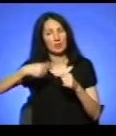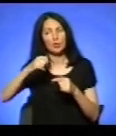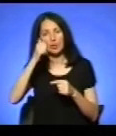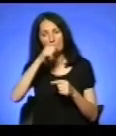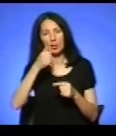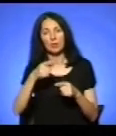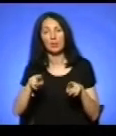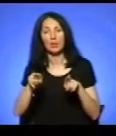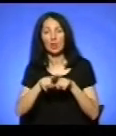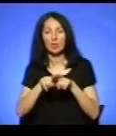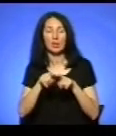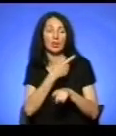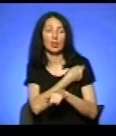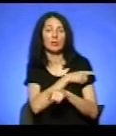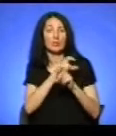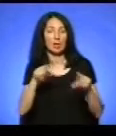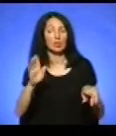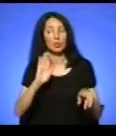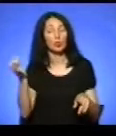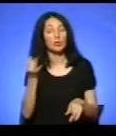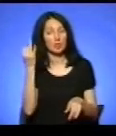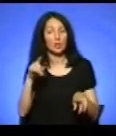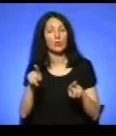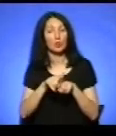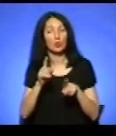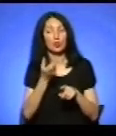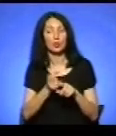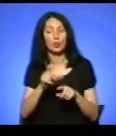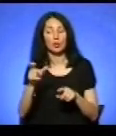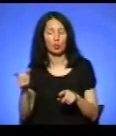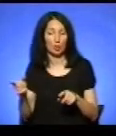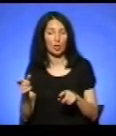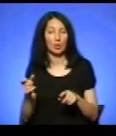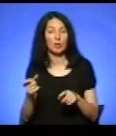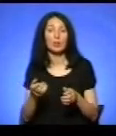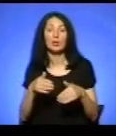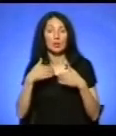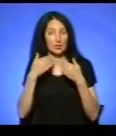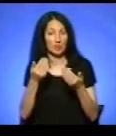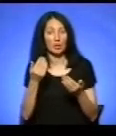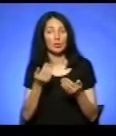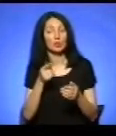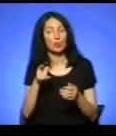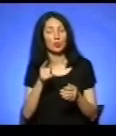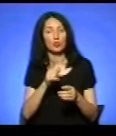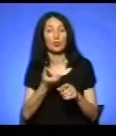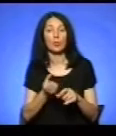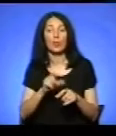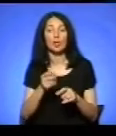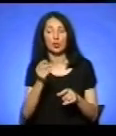до них пацієнтів зверталося. Відповідно, більший пул коштів буде їм поступати у